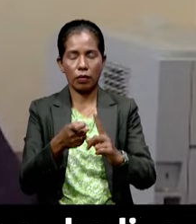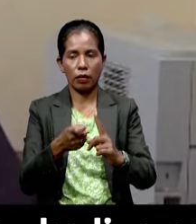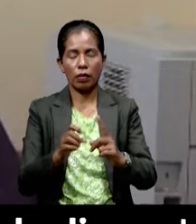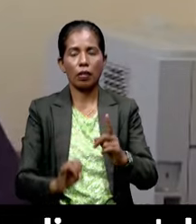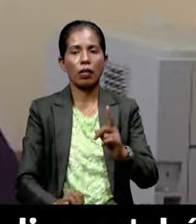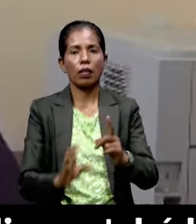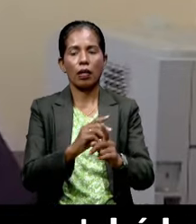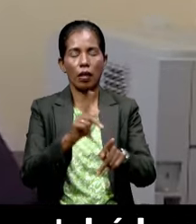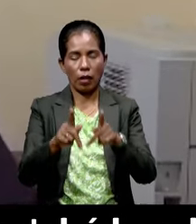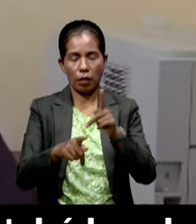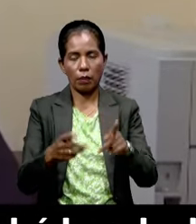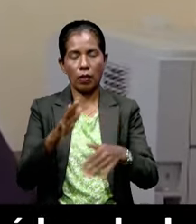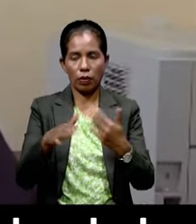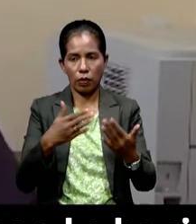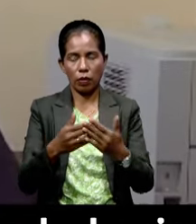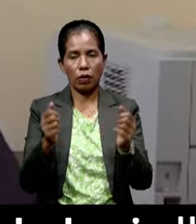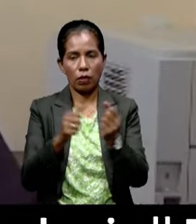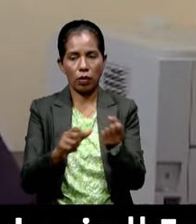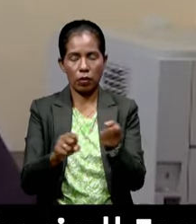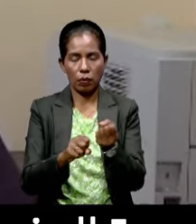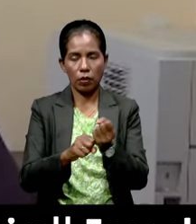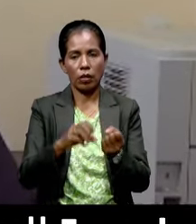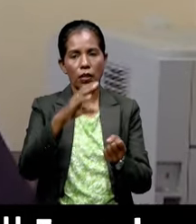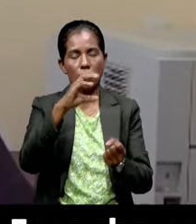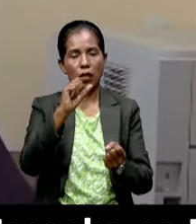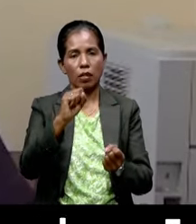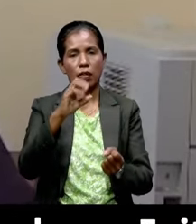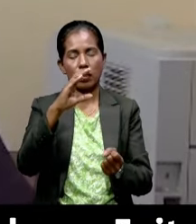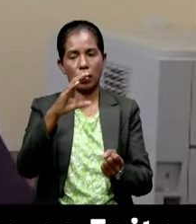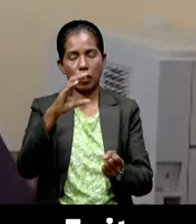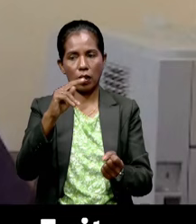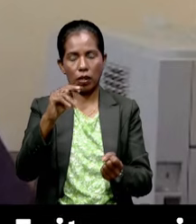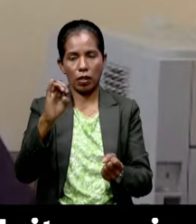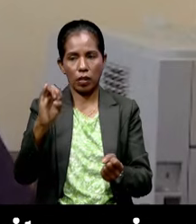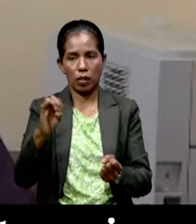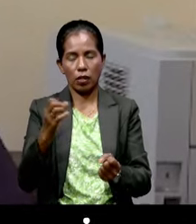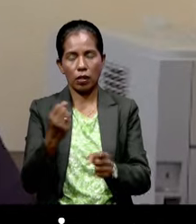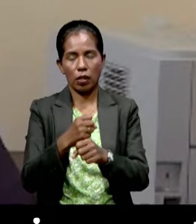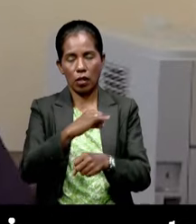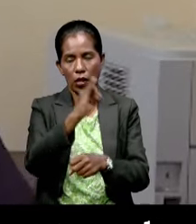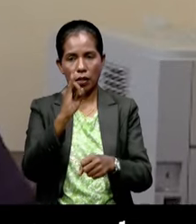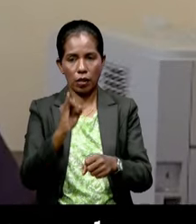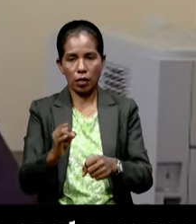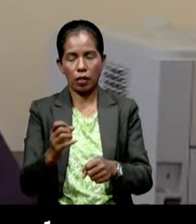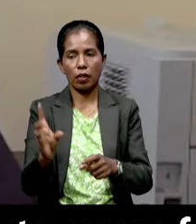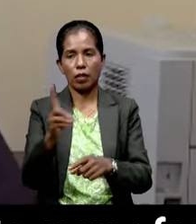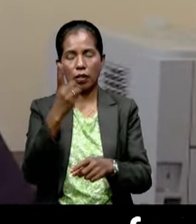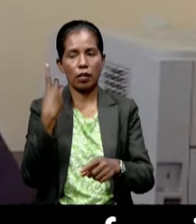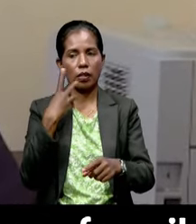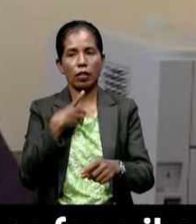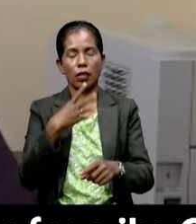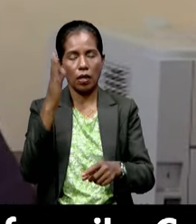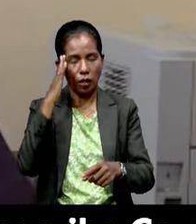intelijensira ho mos apoyu si SNI sira halo detekta depois o hindar san sira ite